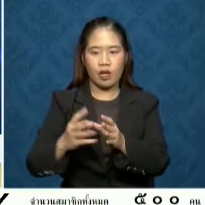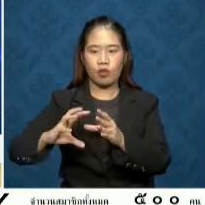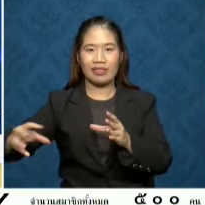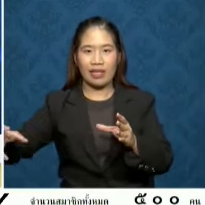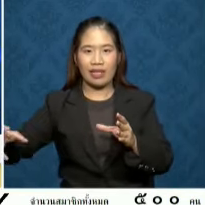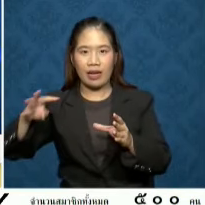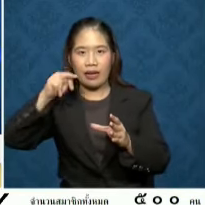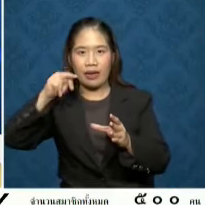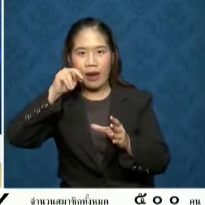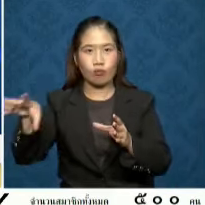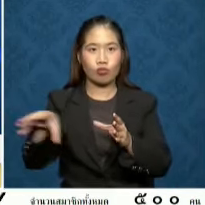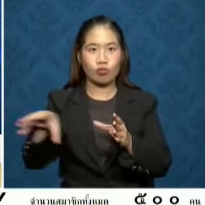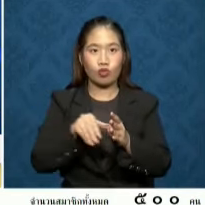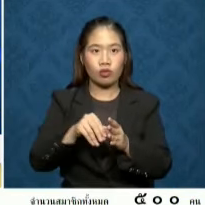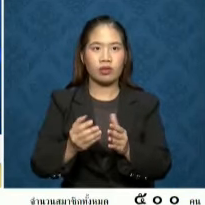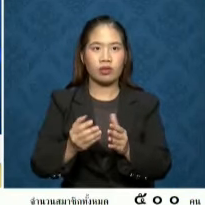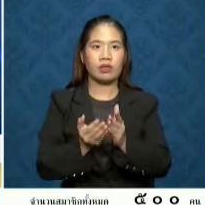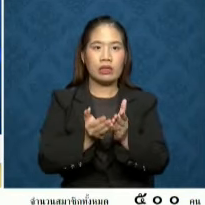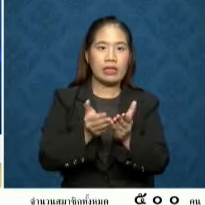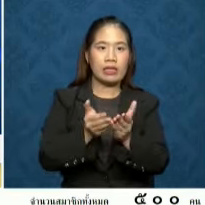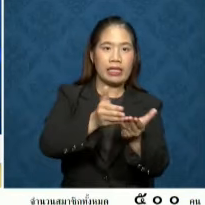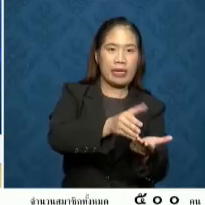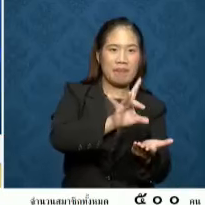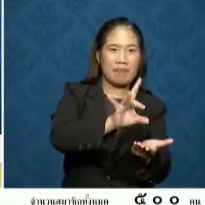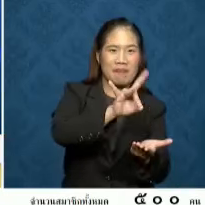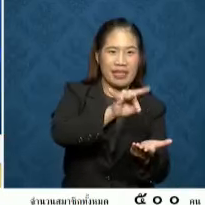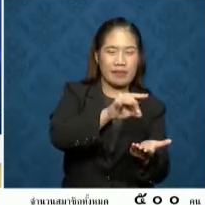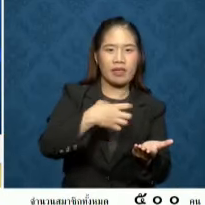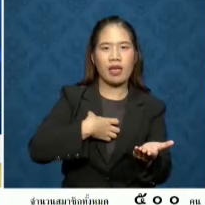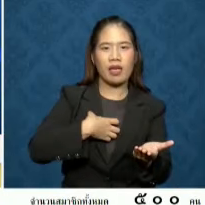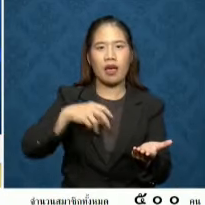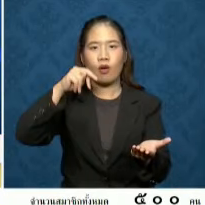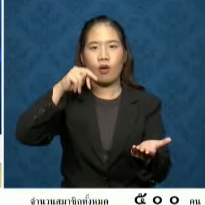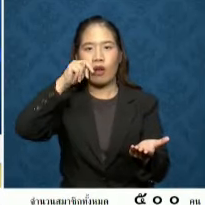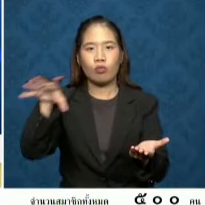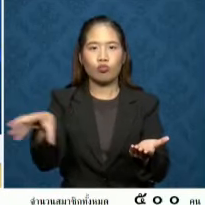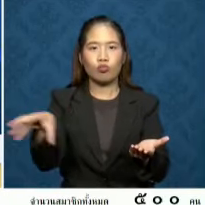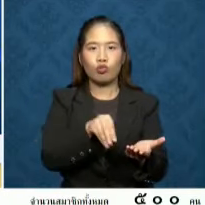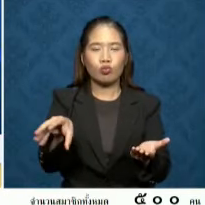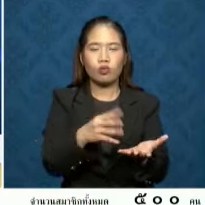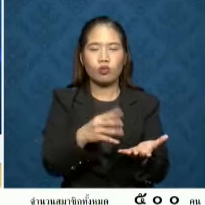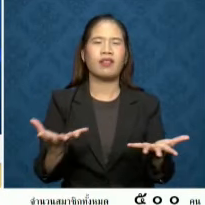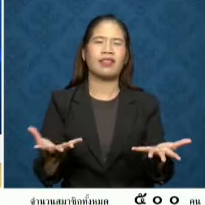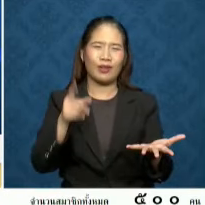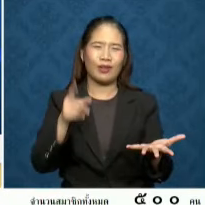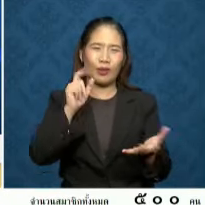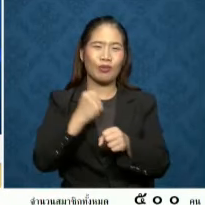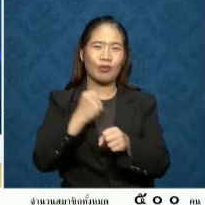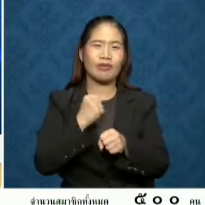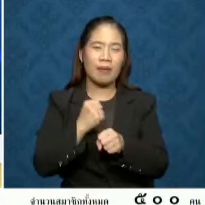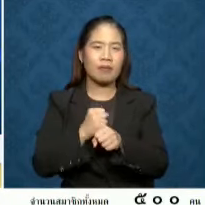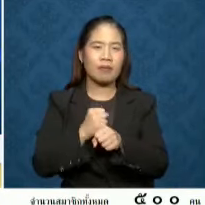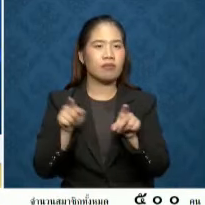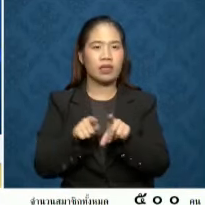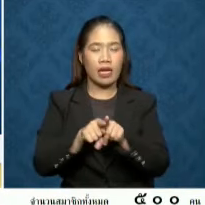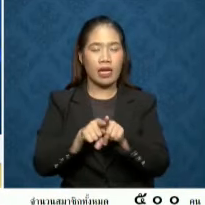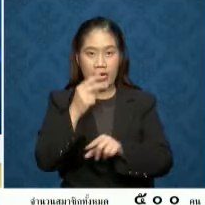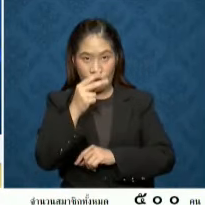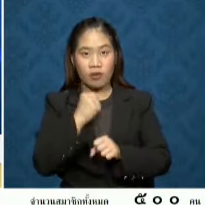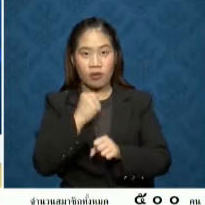ง80องศาจะพยายามเอาเครื่องสูบน้ำไปให้นี่ก็บ้าบอคอแตกมั่วไปหมดแต่ก็ต้องทำเหมือนกันเรือกระบุรีก็พยายามทำให้เห็นว่าทำแล้วน